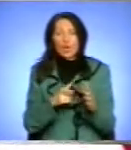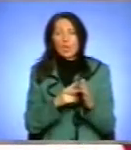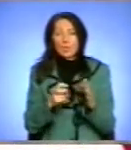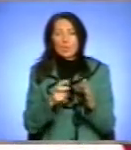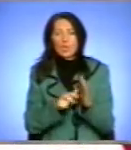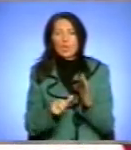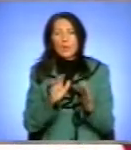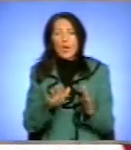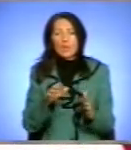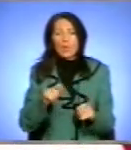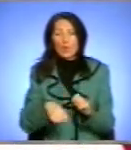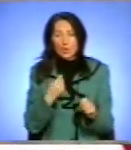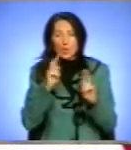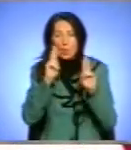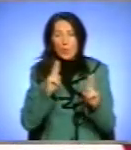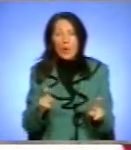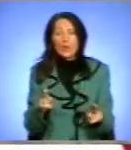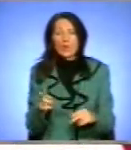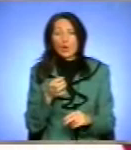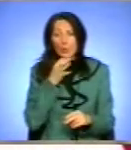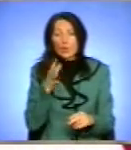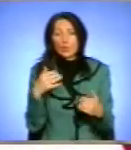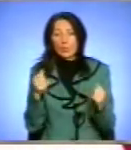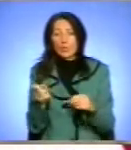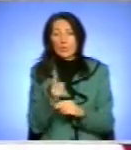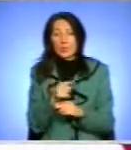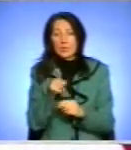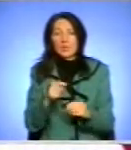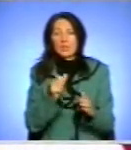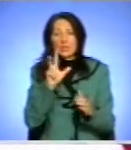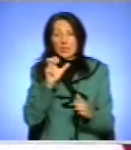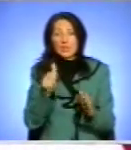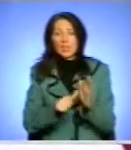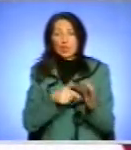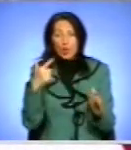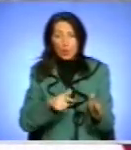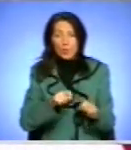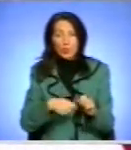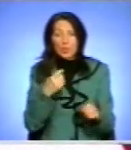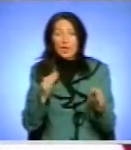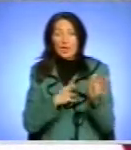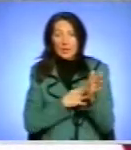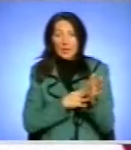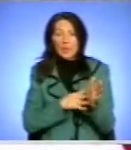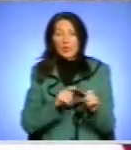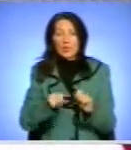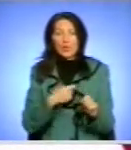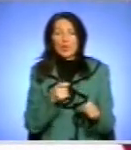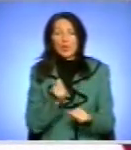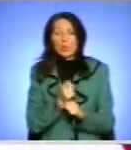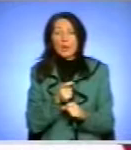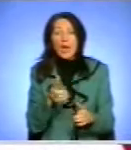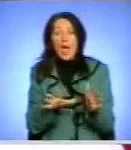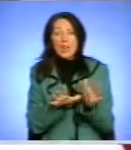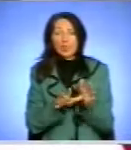правил любительського і спортивного рибальства. З них 306 – грубі порушення, 9 – порушення, вчинені електровудками. Рибалки не